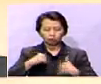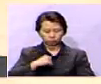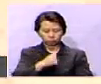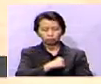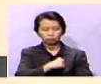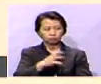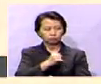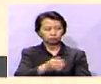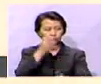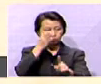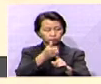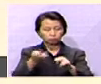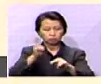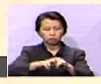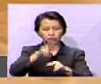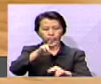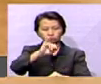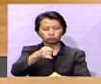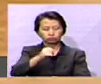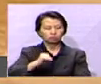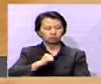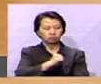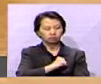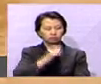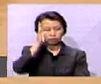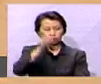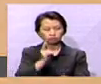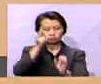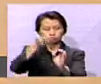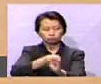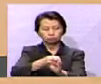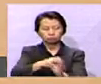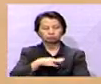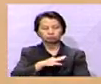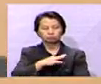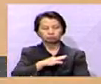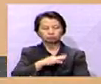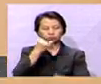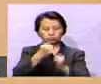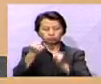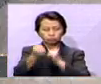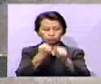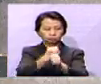negara dan menyasarkan pertambahan 2 juta anggota akan menyertai pasukan sukarelawan itu menjelang hujung tahun ini.